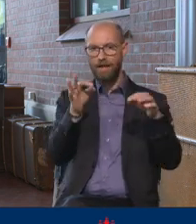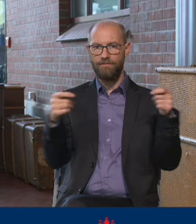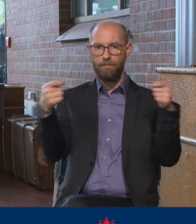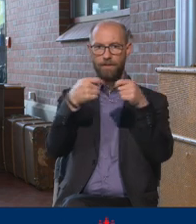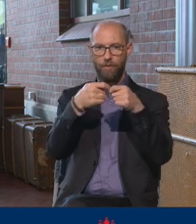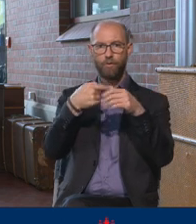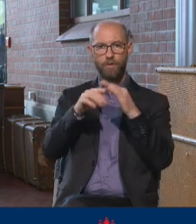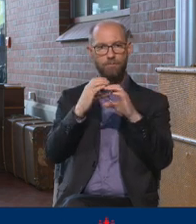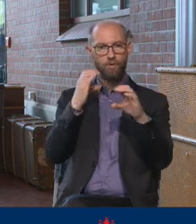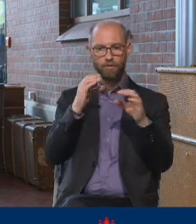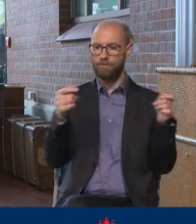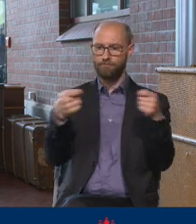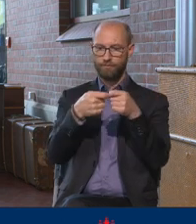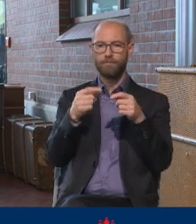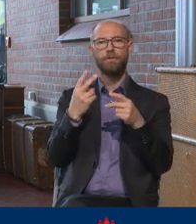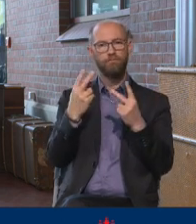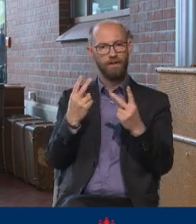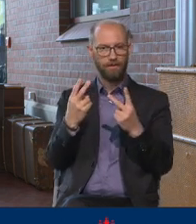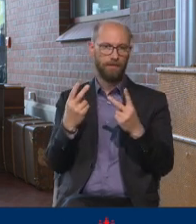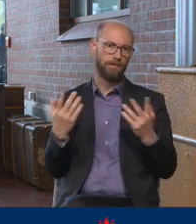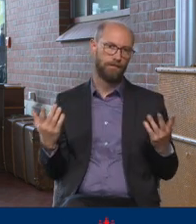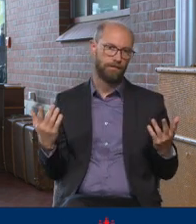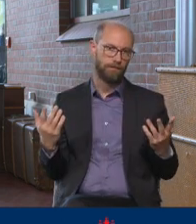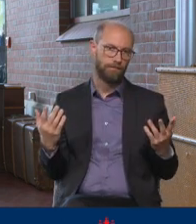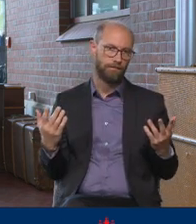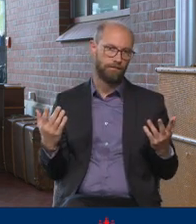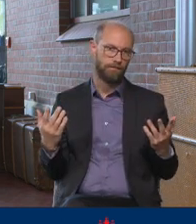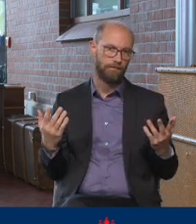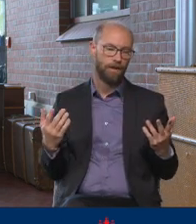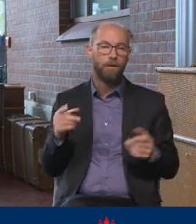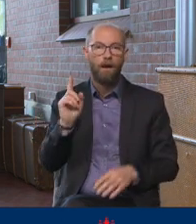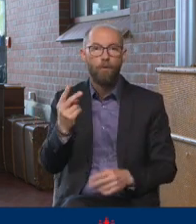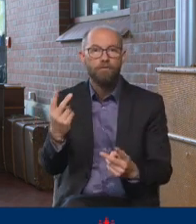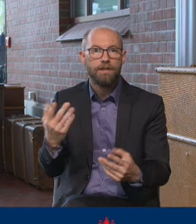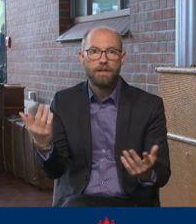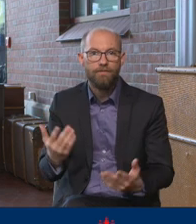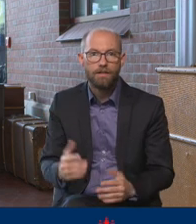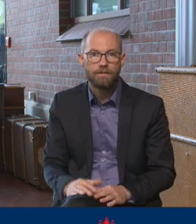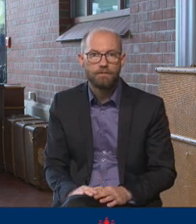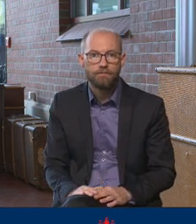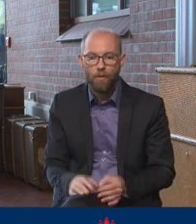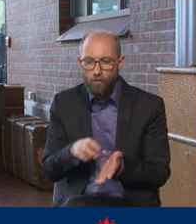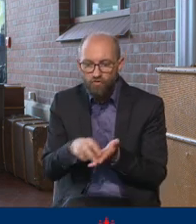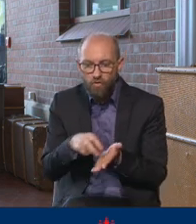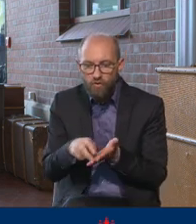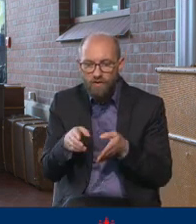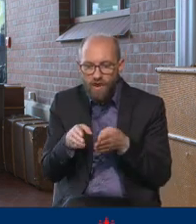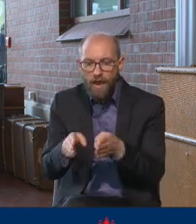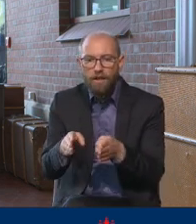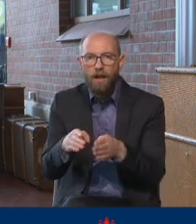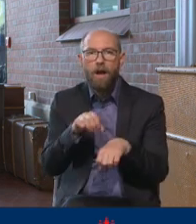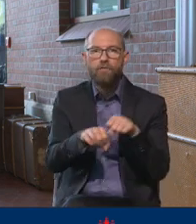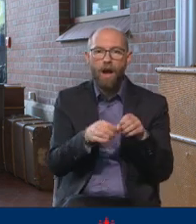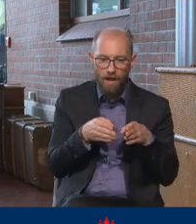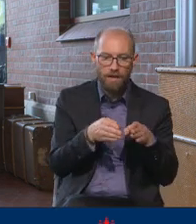sind in diesem zusammenhang sehr wichtig mindestens genauso wichtig ist es aber natürlich auch die fuß- und radwege zu stärken und dies